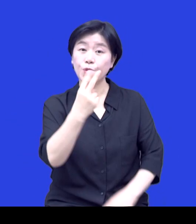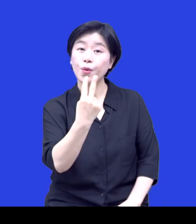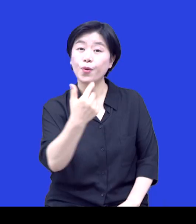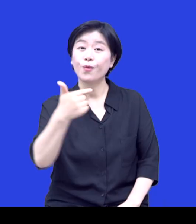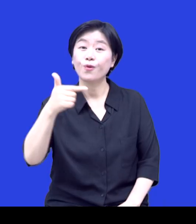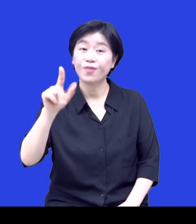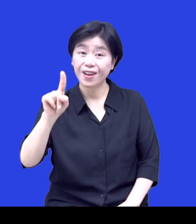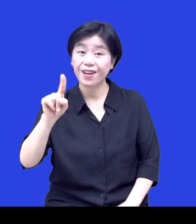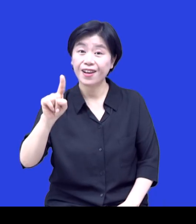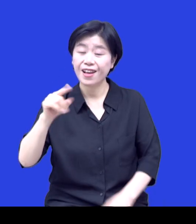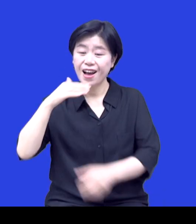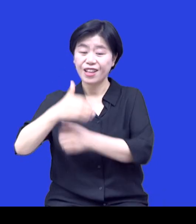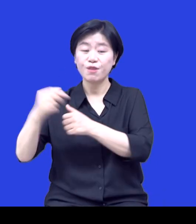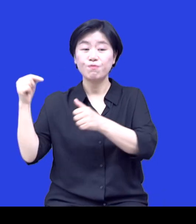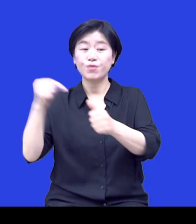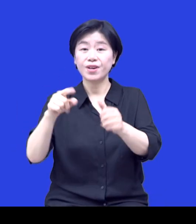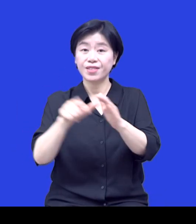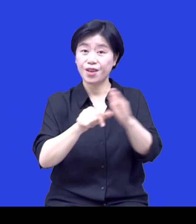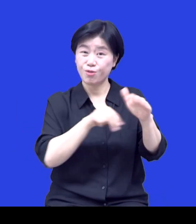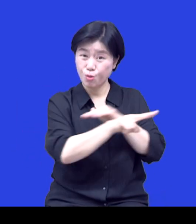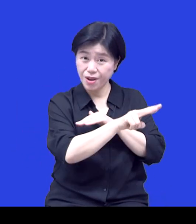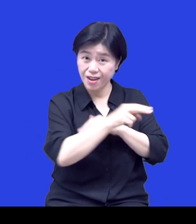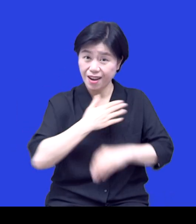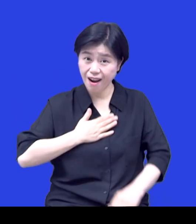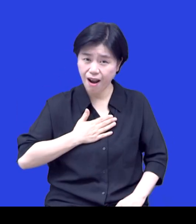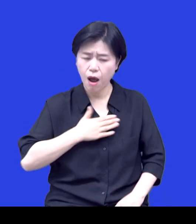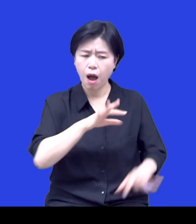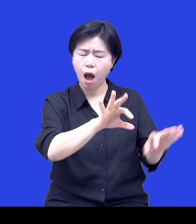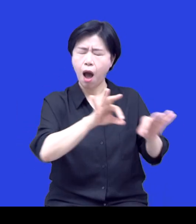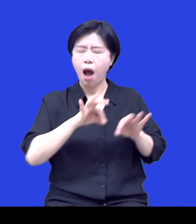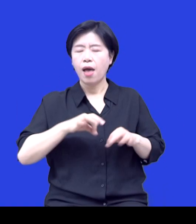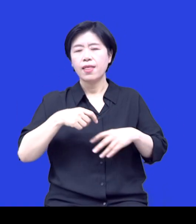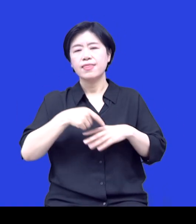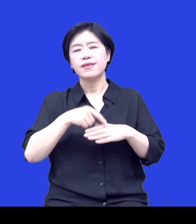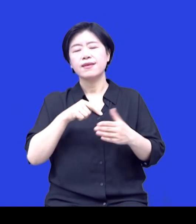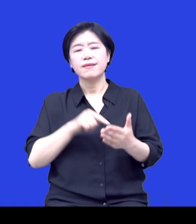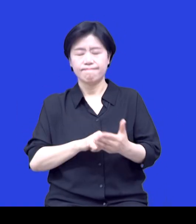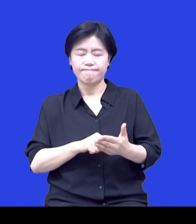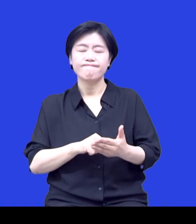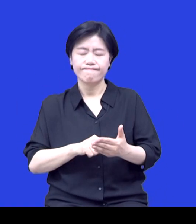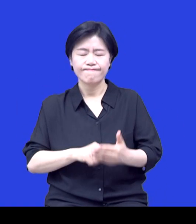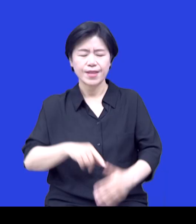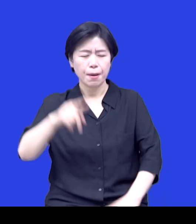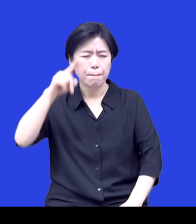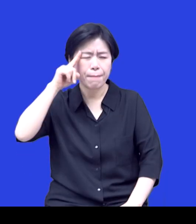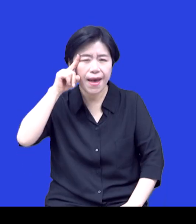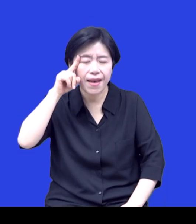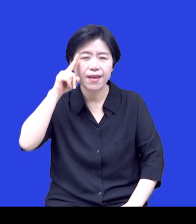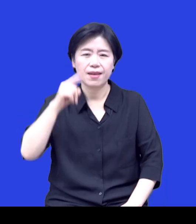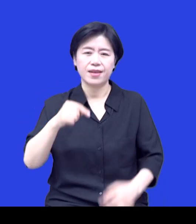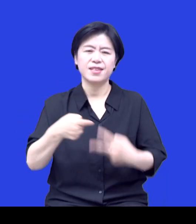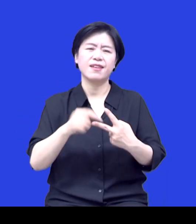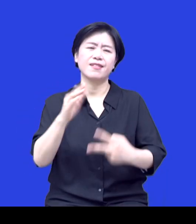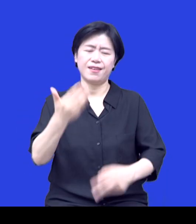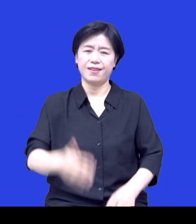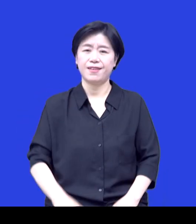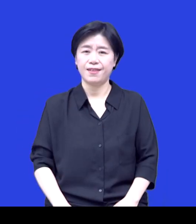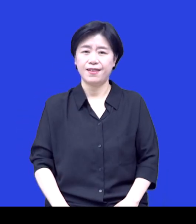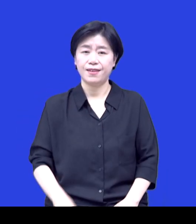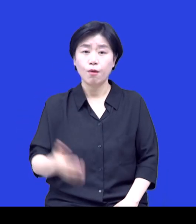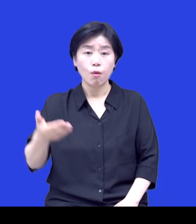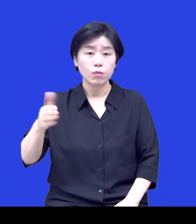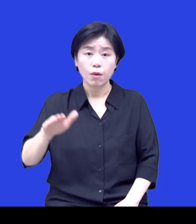저 책임질 수 있어요? 그렇게 했는데 와, 성령의 그 압박이 너무너무 강렬했던